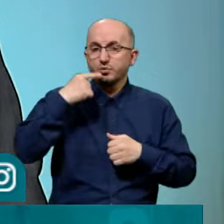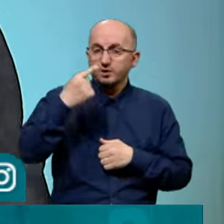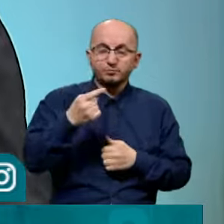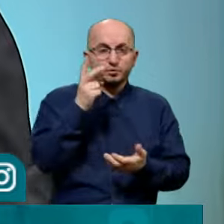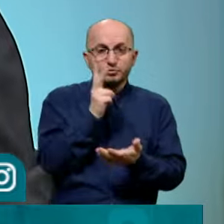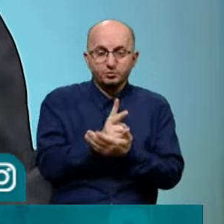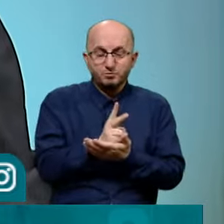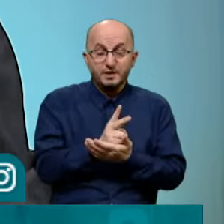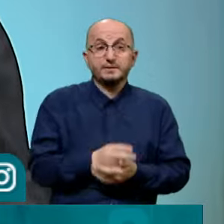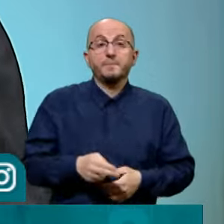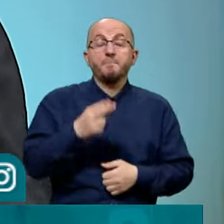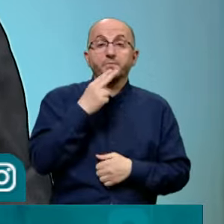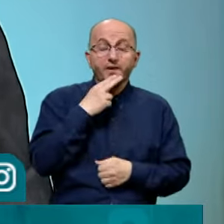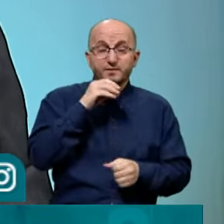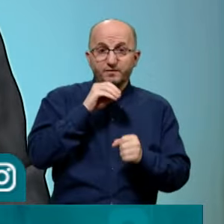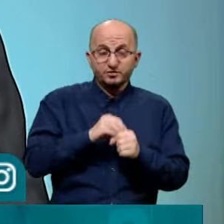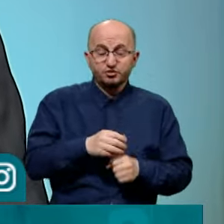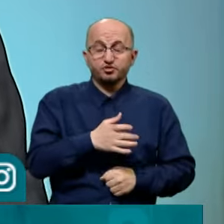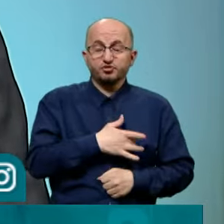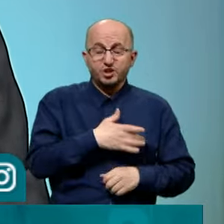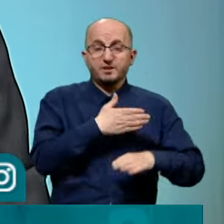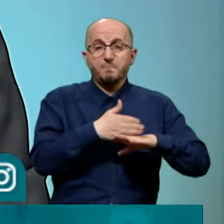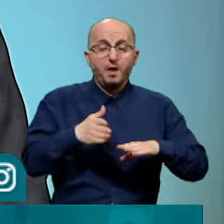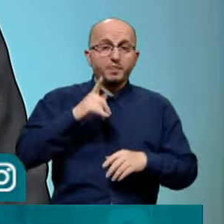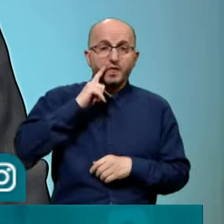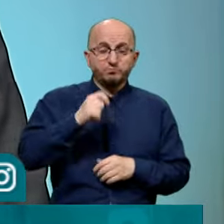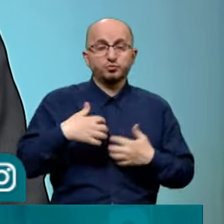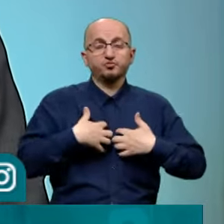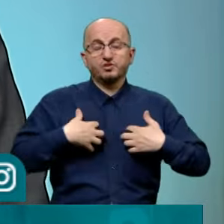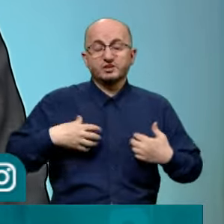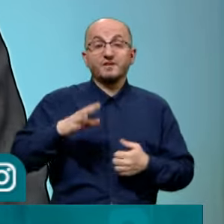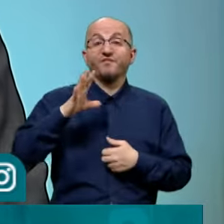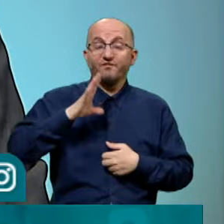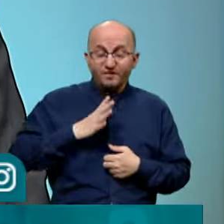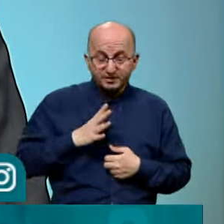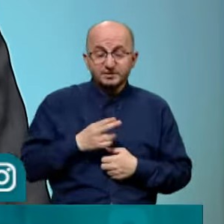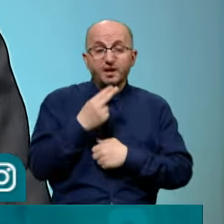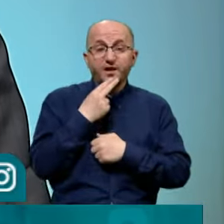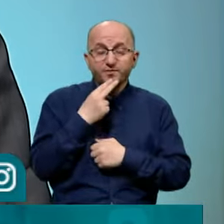Dolayısıyla hanımefendi için can, mal, namus güvencesi varsa hanımefendi